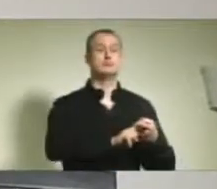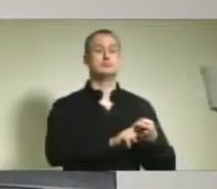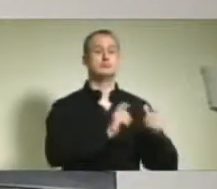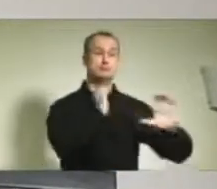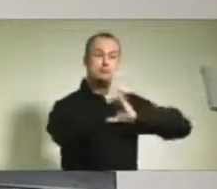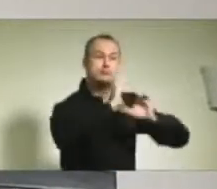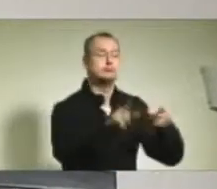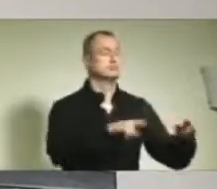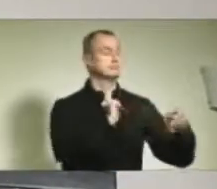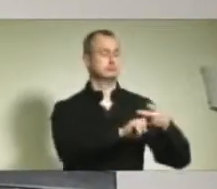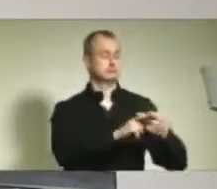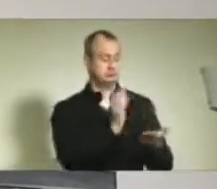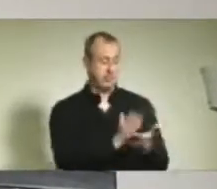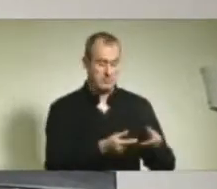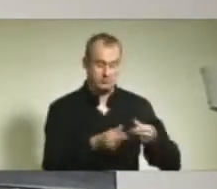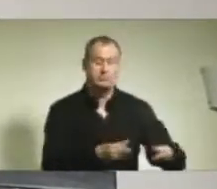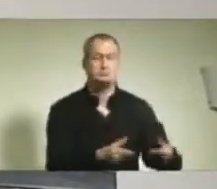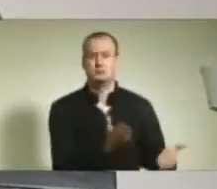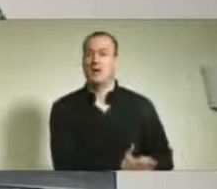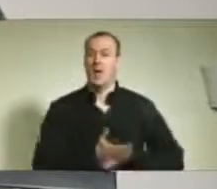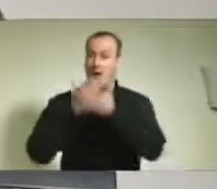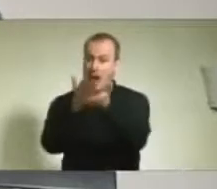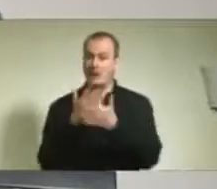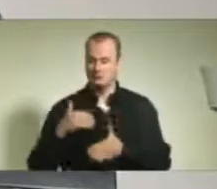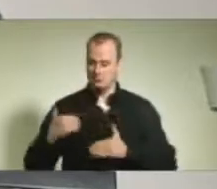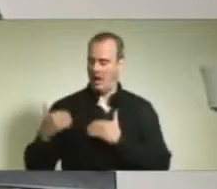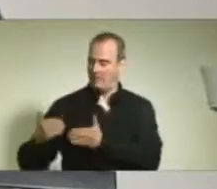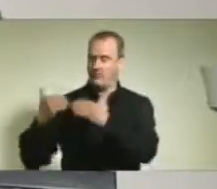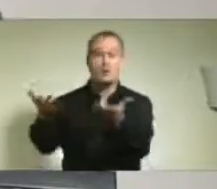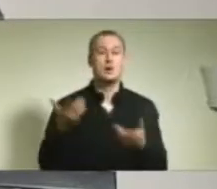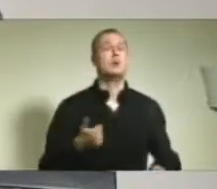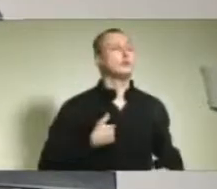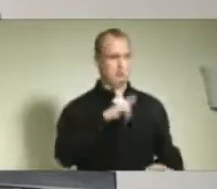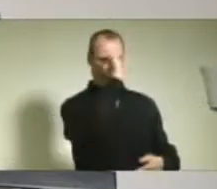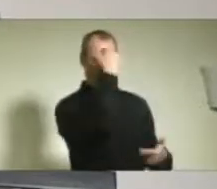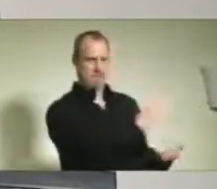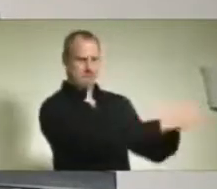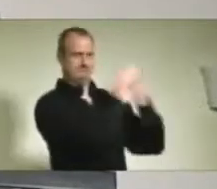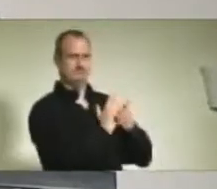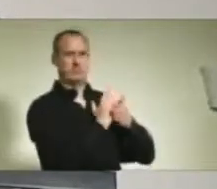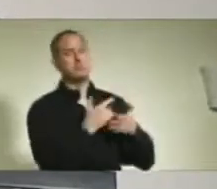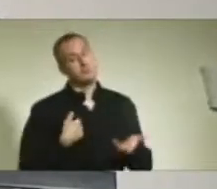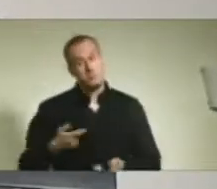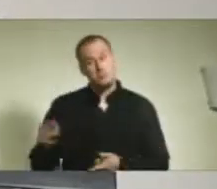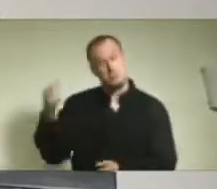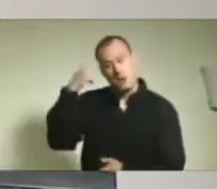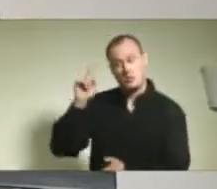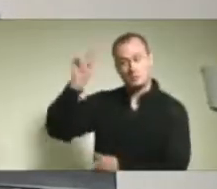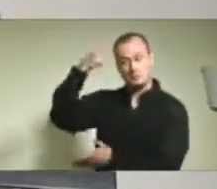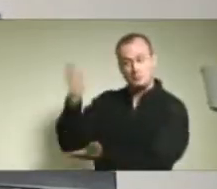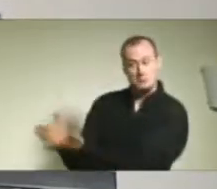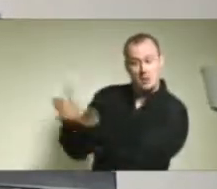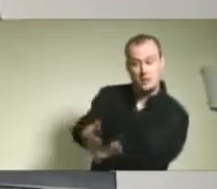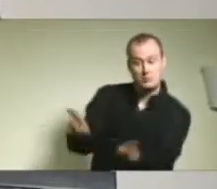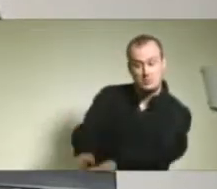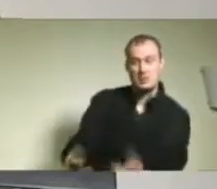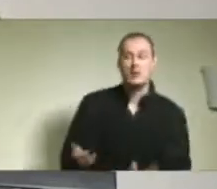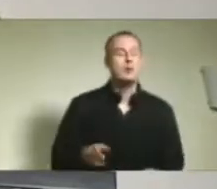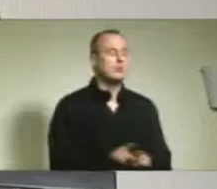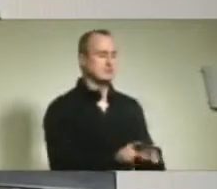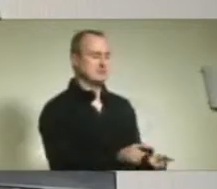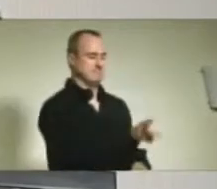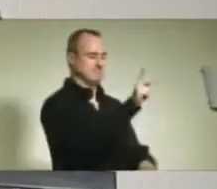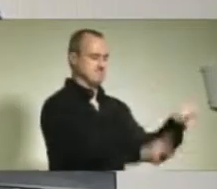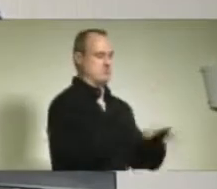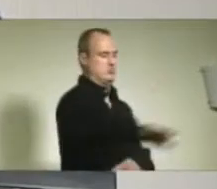l'aide de l'État, parce que c'est grâce aussi à l'aide de l'État qu'on a créé la nôtre. Et puis l'aide des citoyens, parce qu'on a été beaucoup aidés aussi par